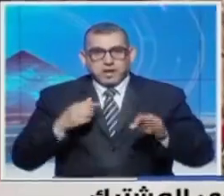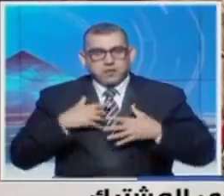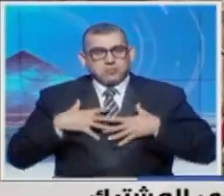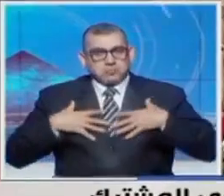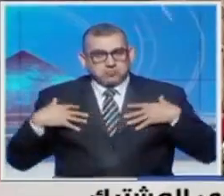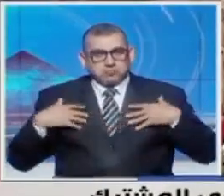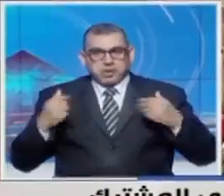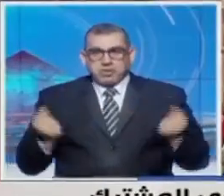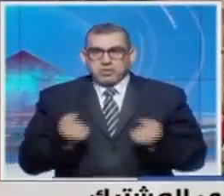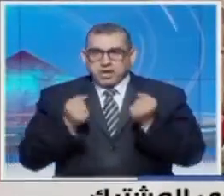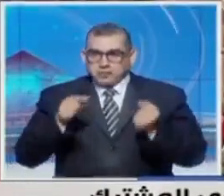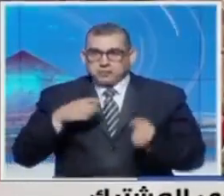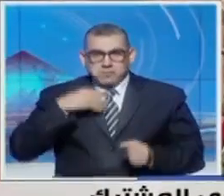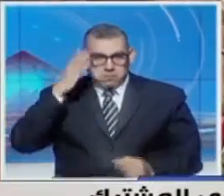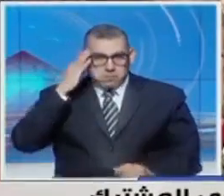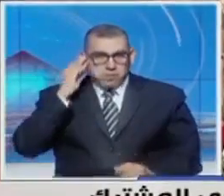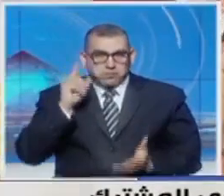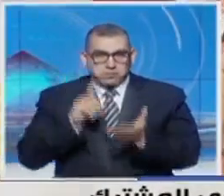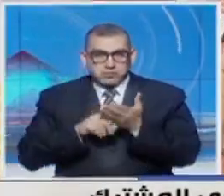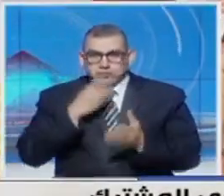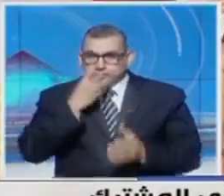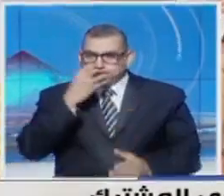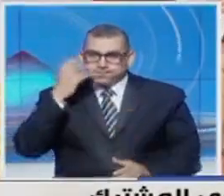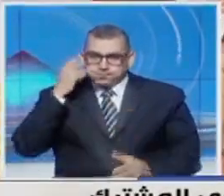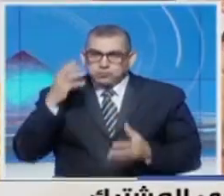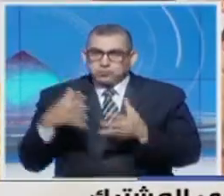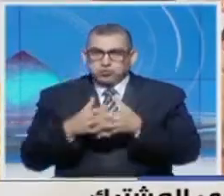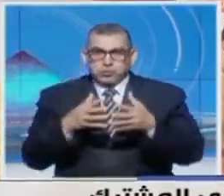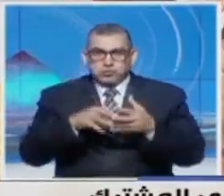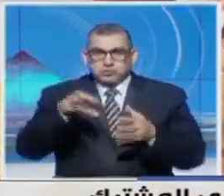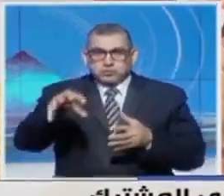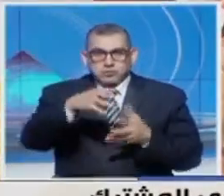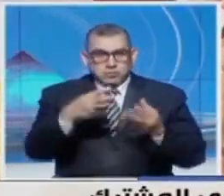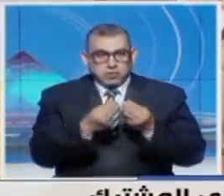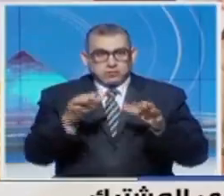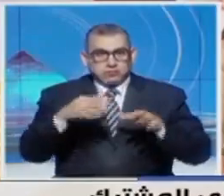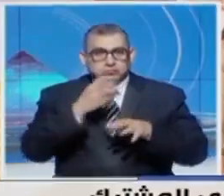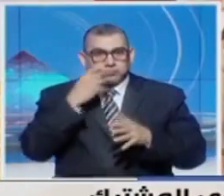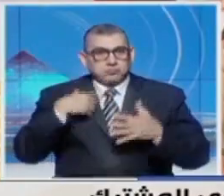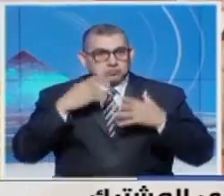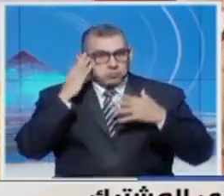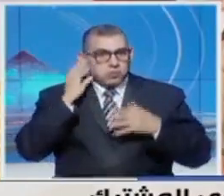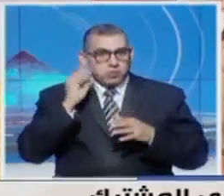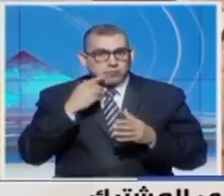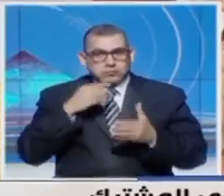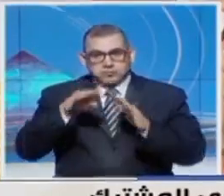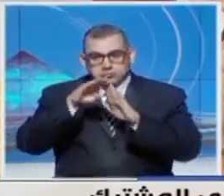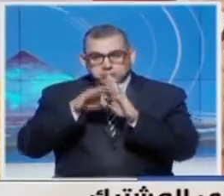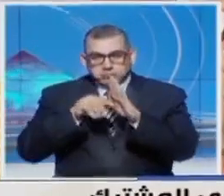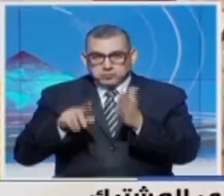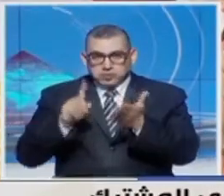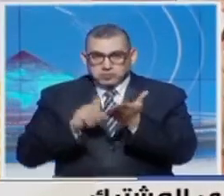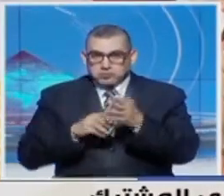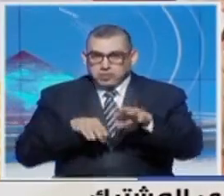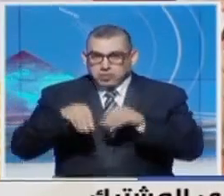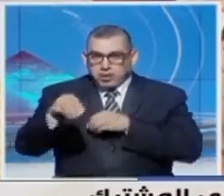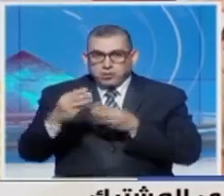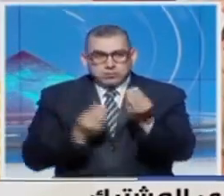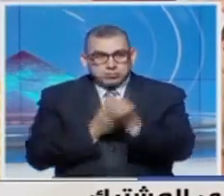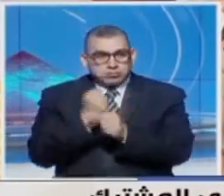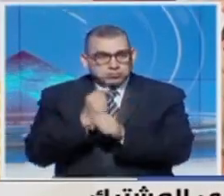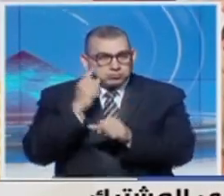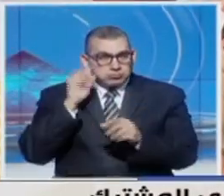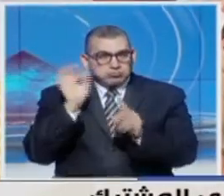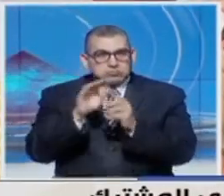جدا بهذا التدريب، سعيد بحجم المشاركة من الدول المختلفة، سعيد بحجم الموضوعات اللي تم تداولها في